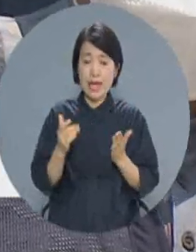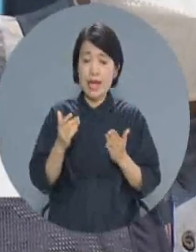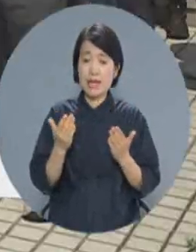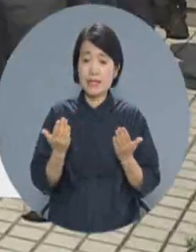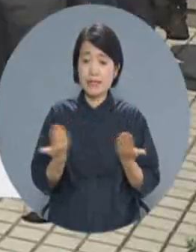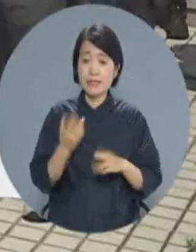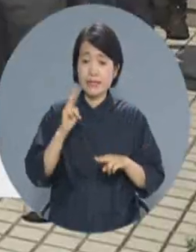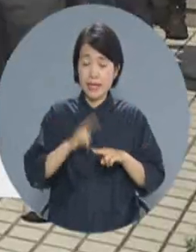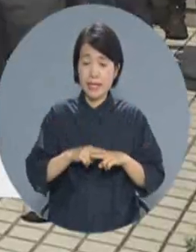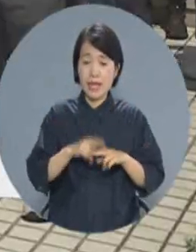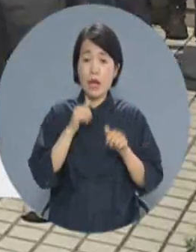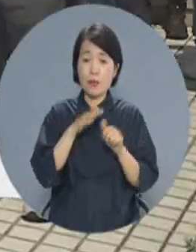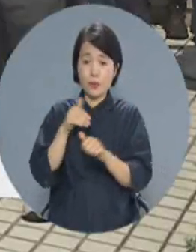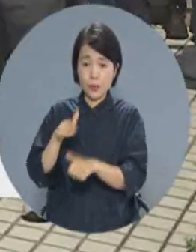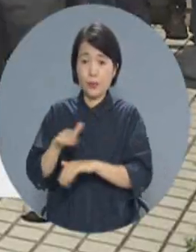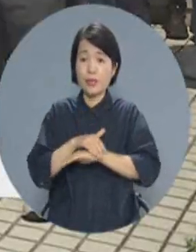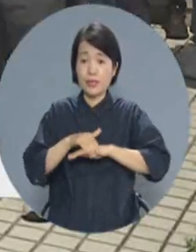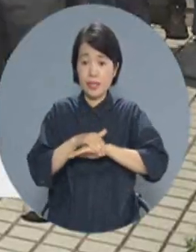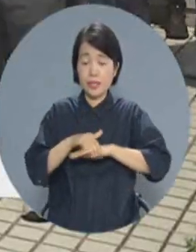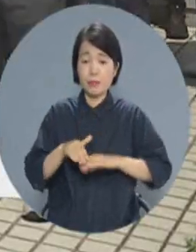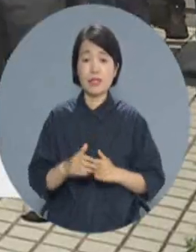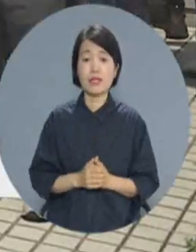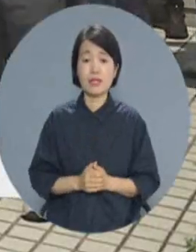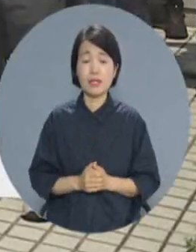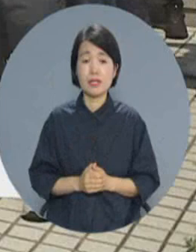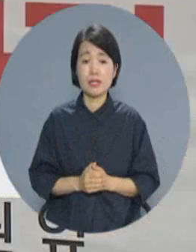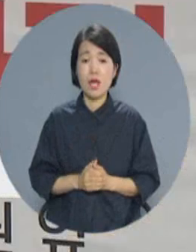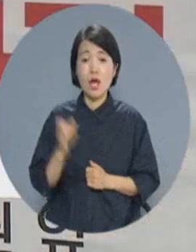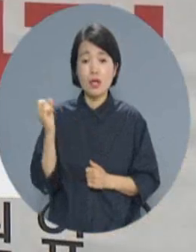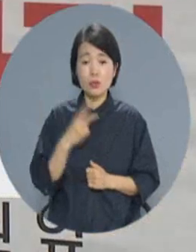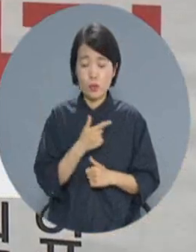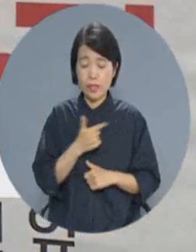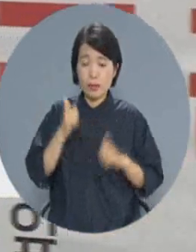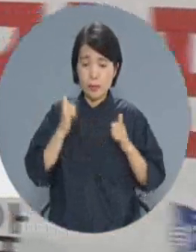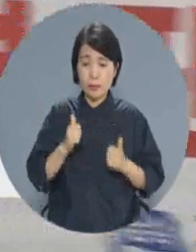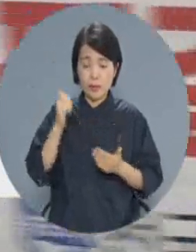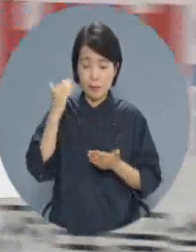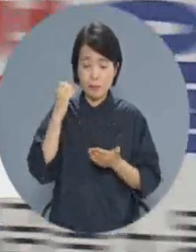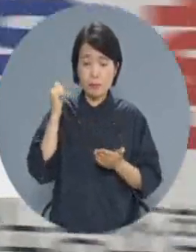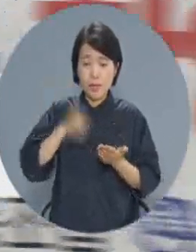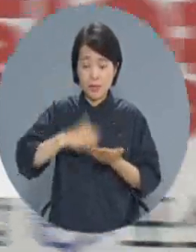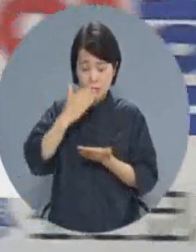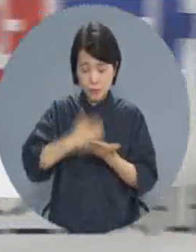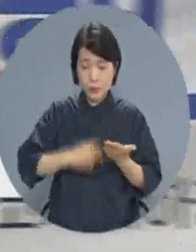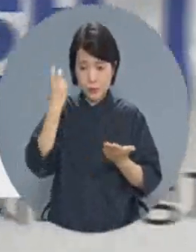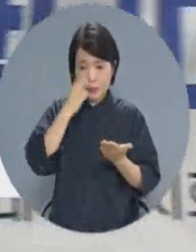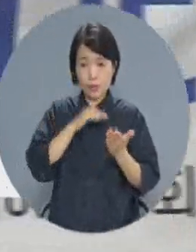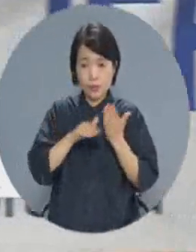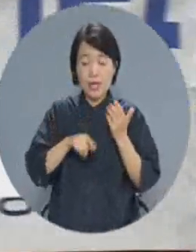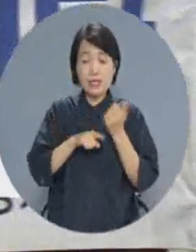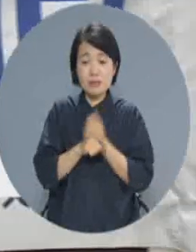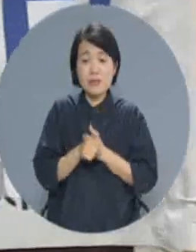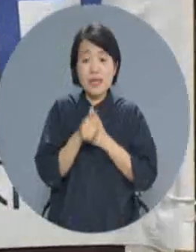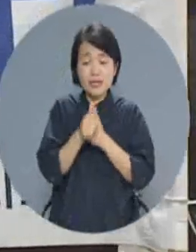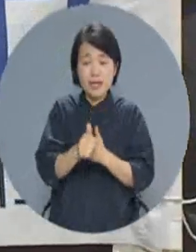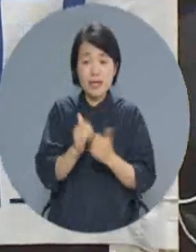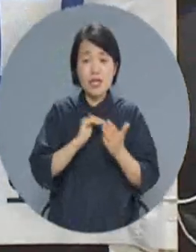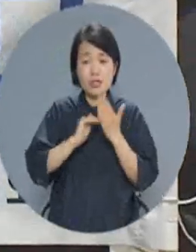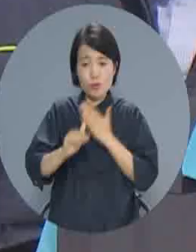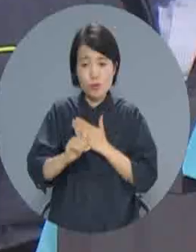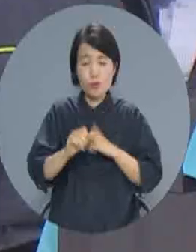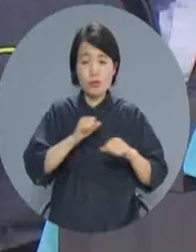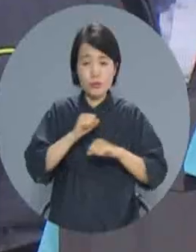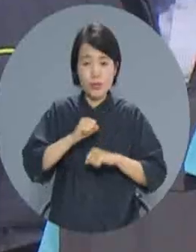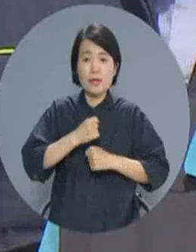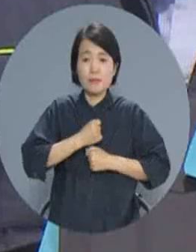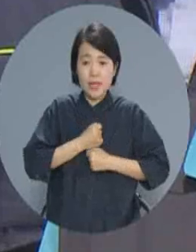배치할 계획이라고 밝혔습니다. 포스코는 또 대법원 판결문을 검토한 뒤 그 취지에 따라 후속 조치를